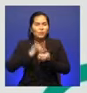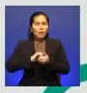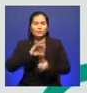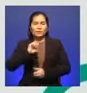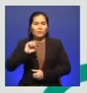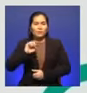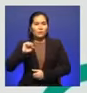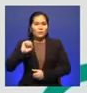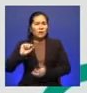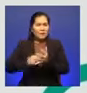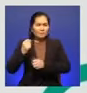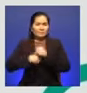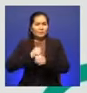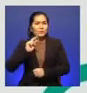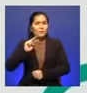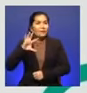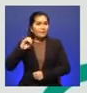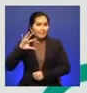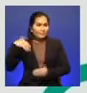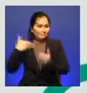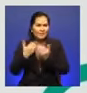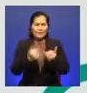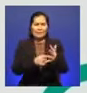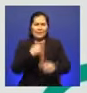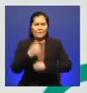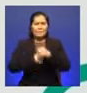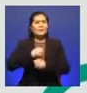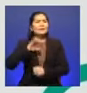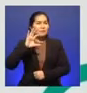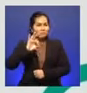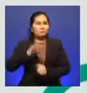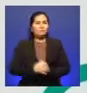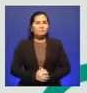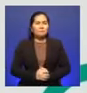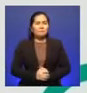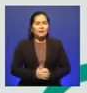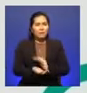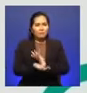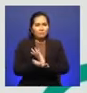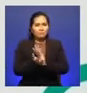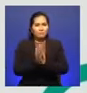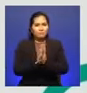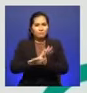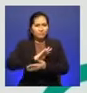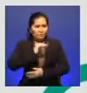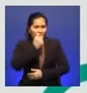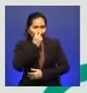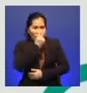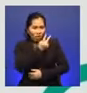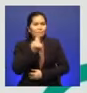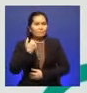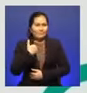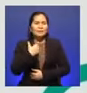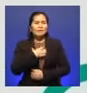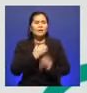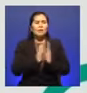ต่ปี55เป็นต้นมานะปัจจุบันก็9ปีแล้วด้วยกันนะครับแล้วก็เกิดการเปลี่ยนแปลงในพื้นที่ของเราอย่างมากมายนะครับต้องขอขอบ